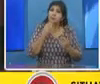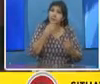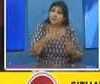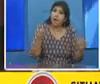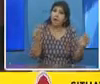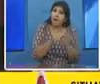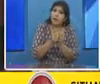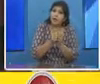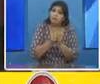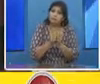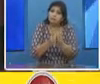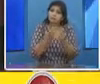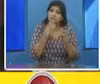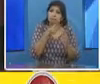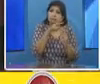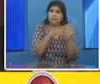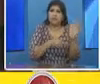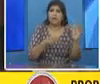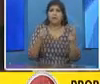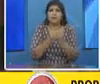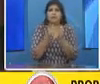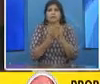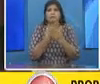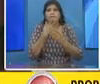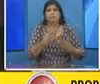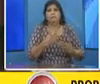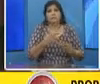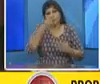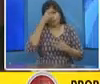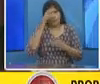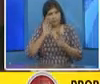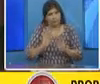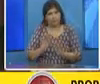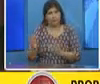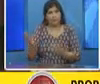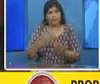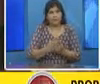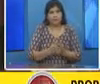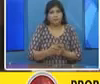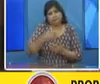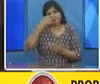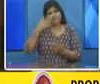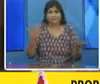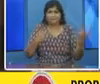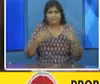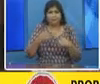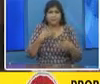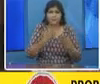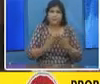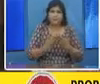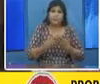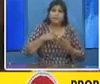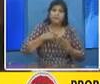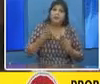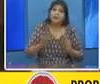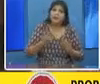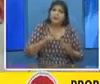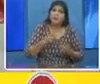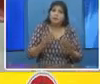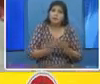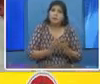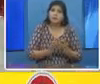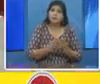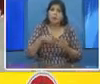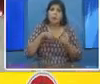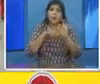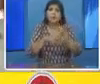रहे हैं। साथियों, मुश्किलें आती है, संकट आते हैं, लेकिन